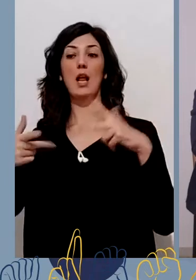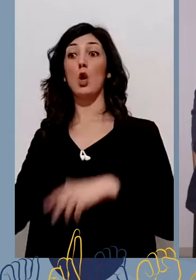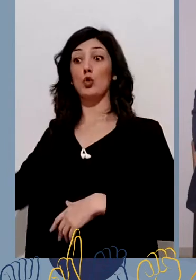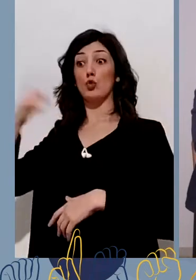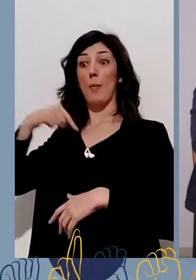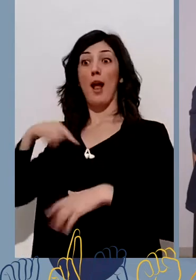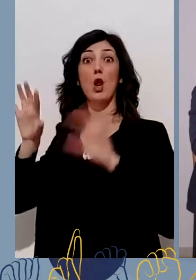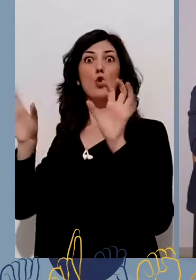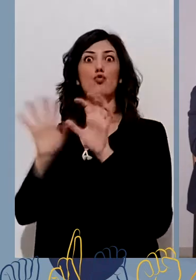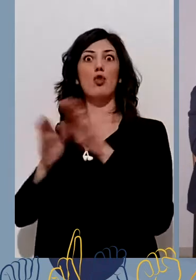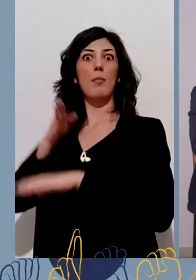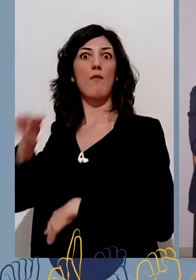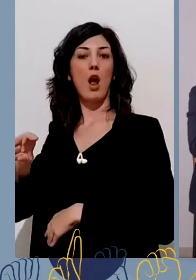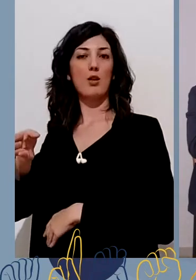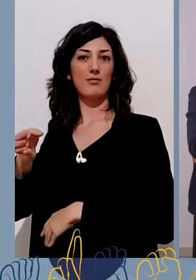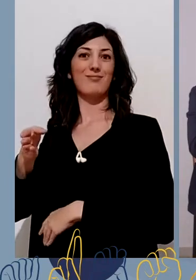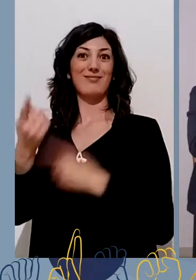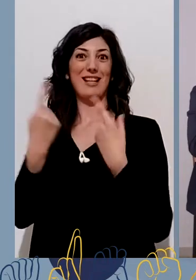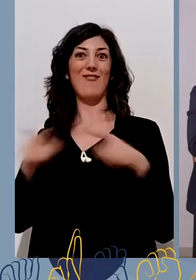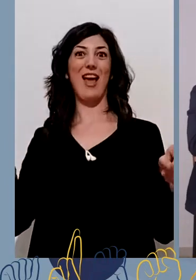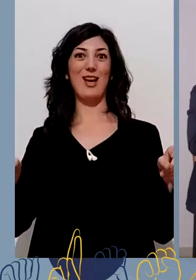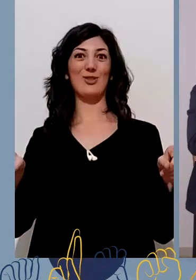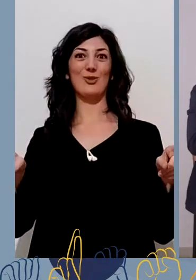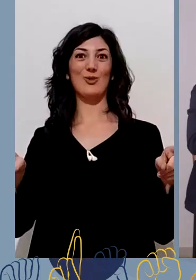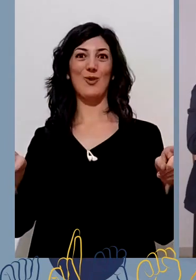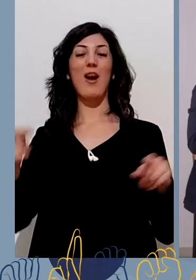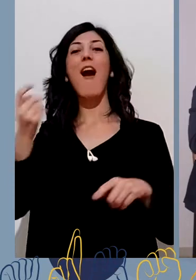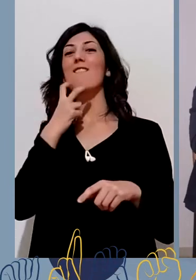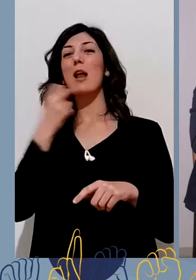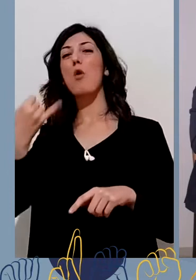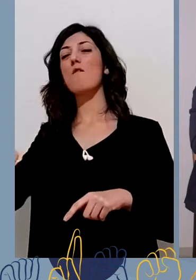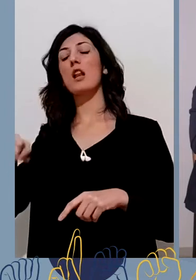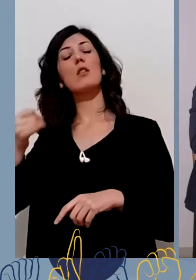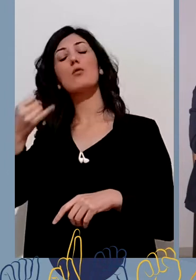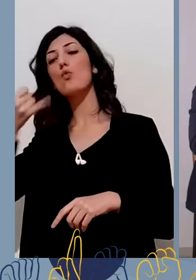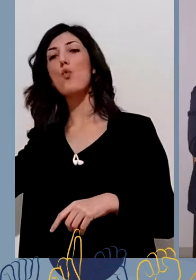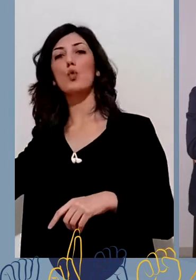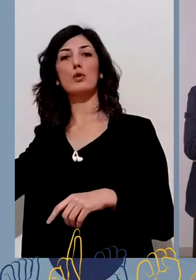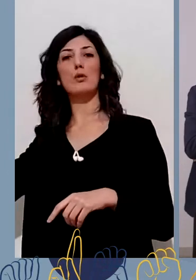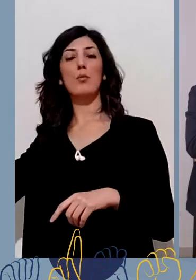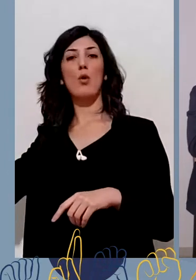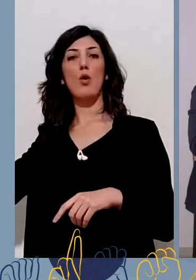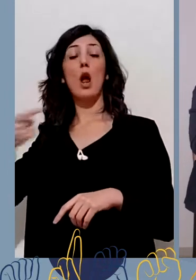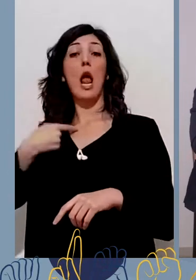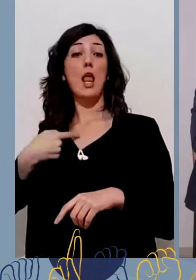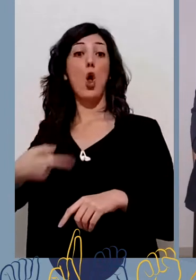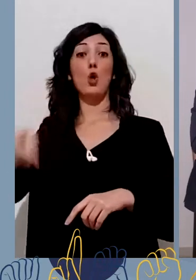andare, l'infinito va sempre alla fine. Domani non vado al cinema, io domani cinema andare no. C'è una struttura diversa